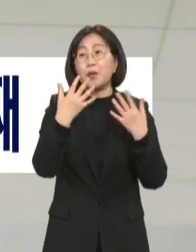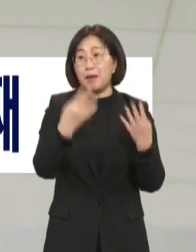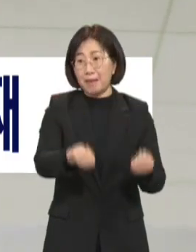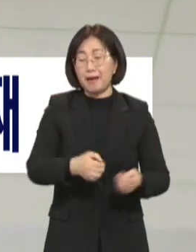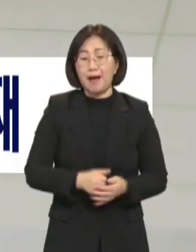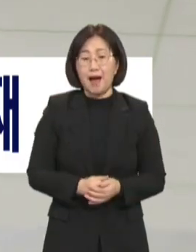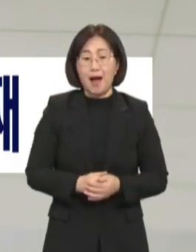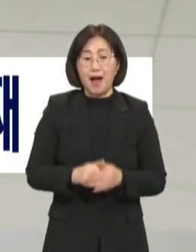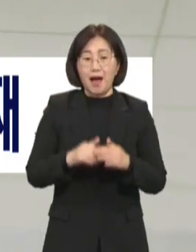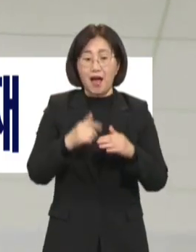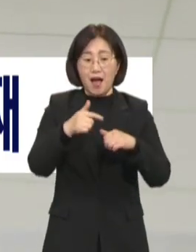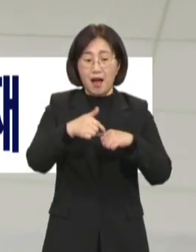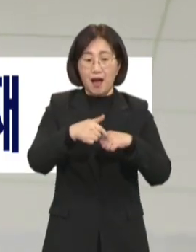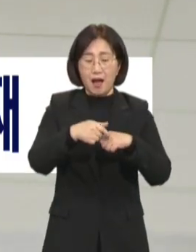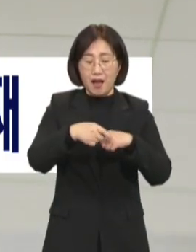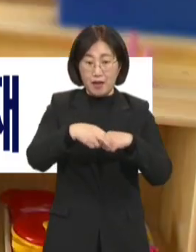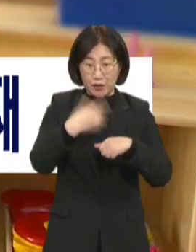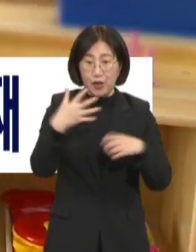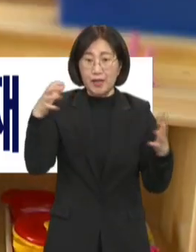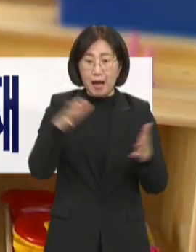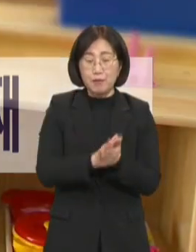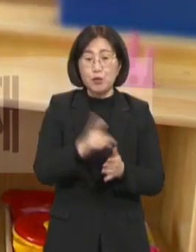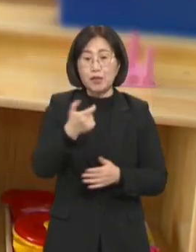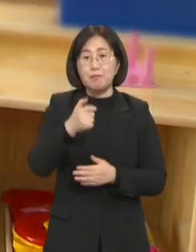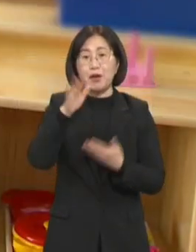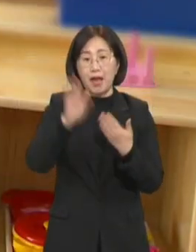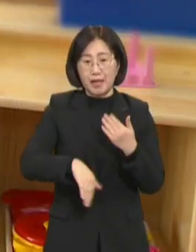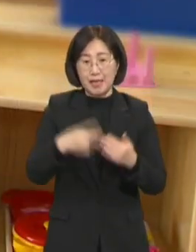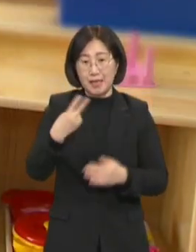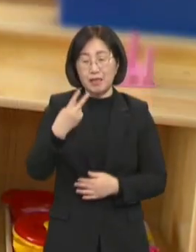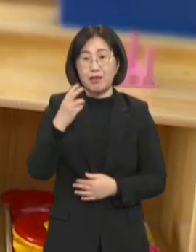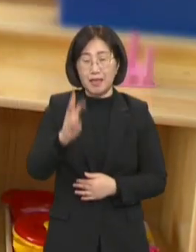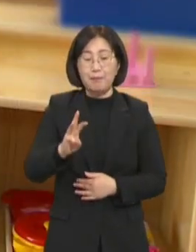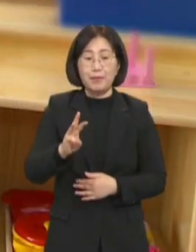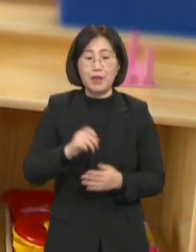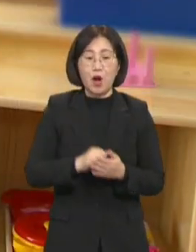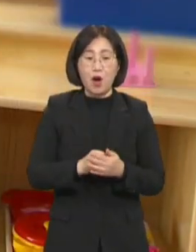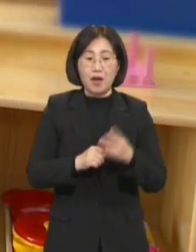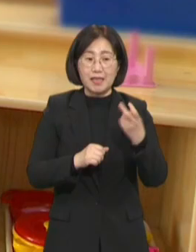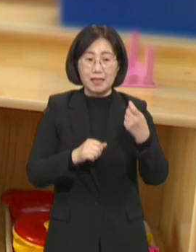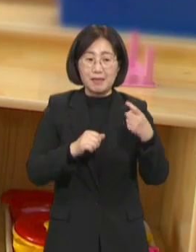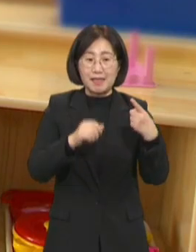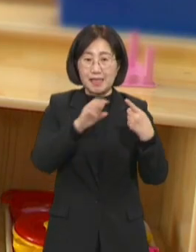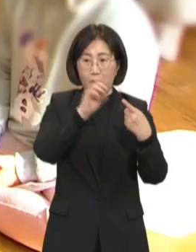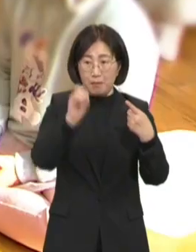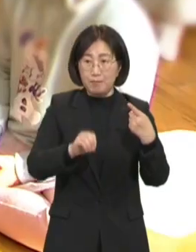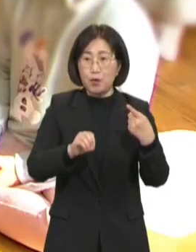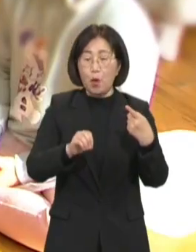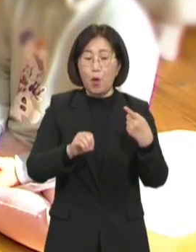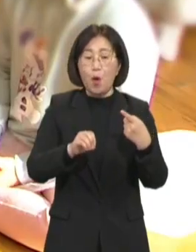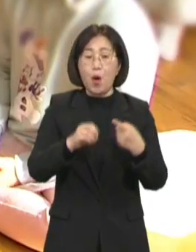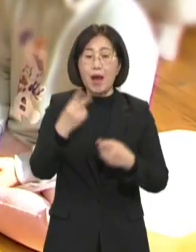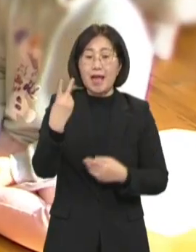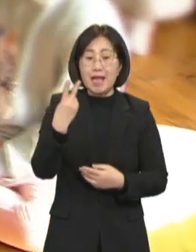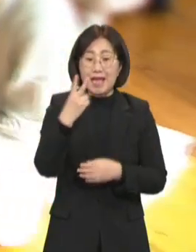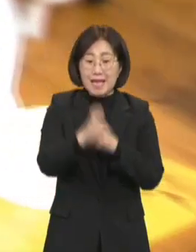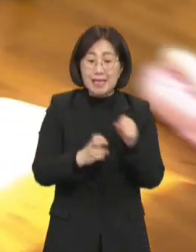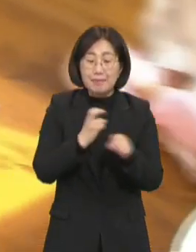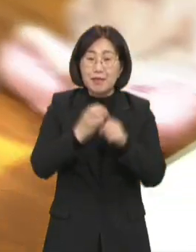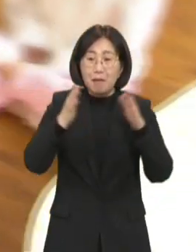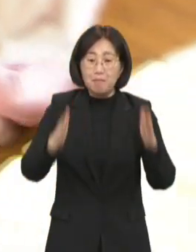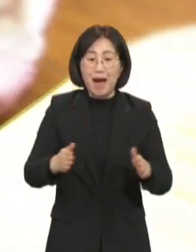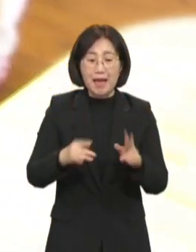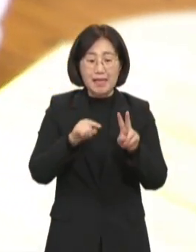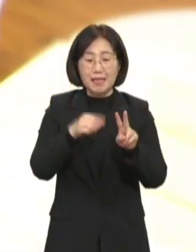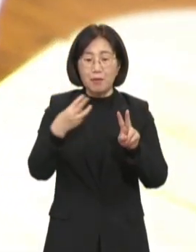전교생 예명 이하인 미니 학교는 2003년 전체 초등학교의 11.2% 그쳤지만 20년 만에 2.3배